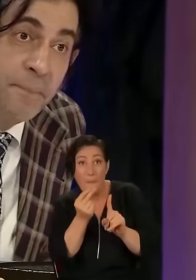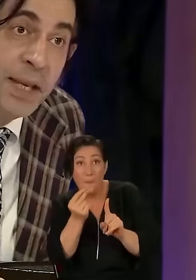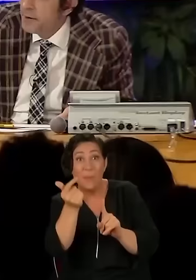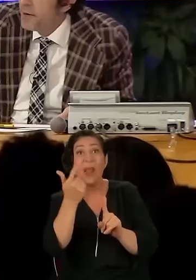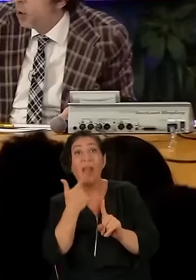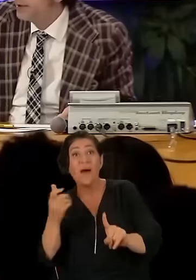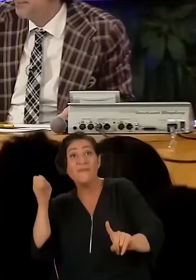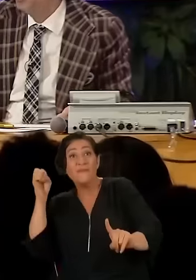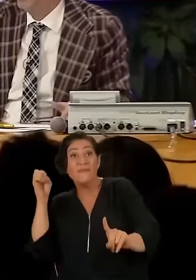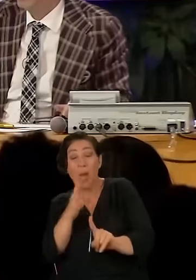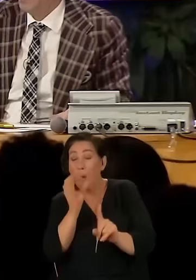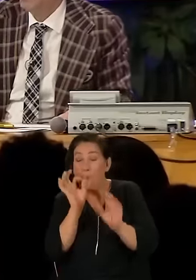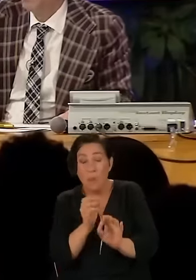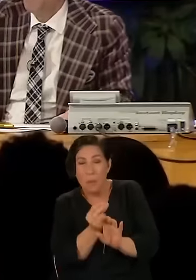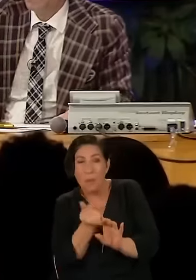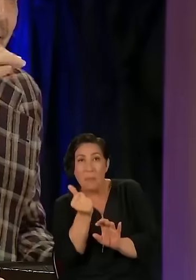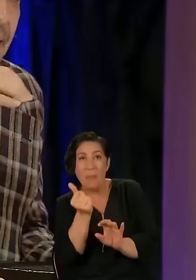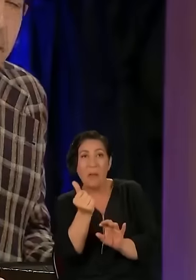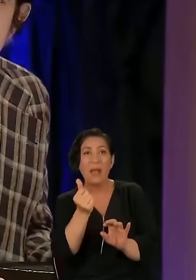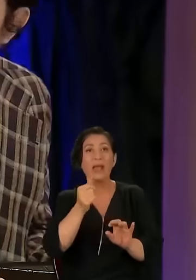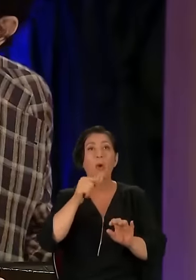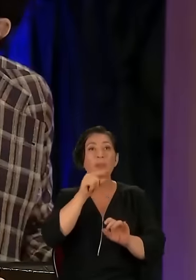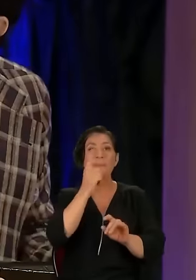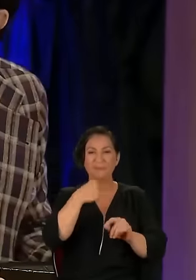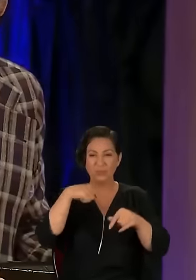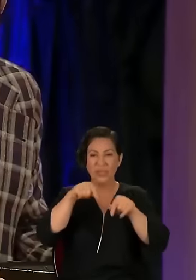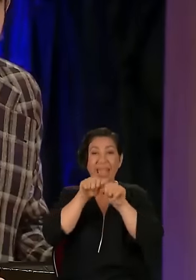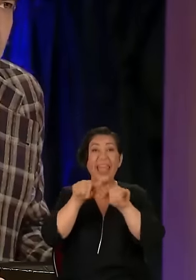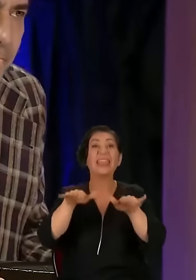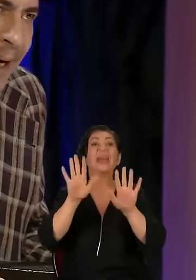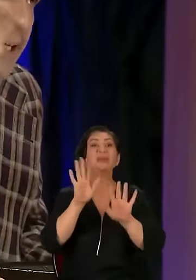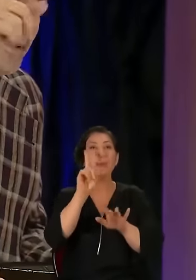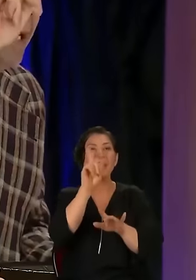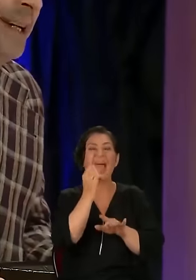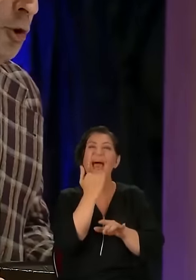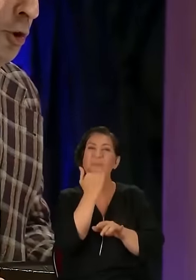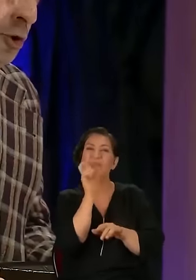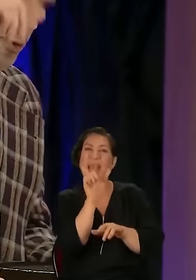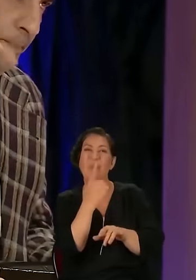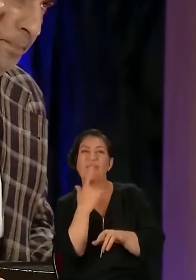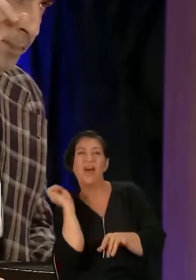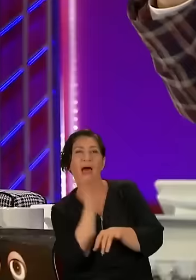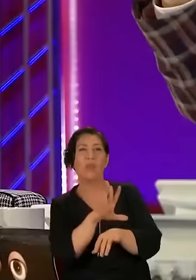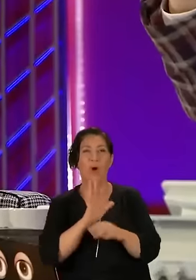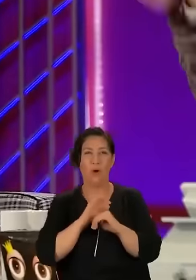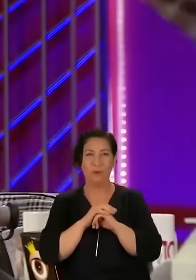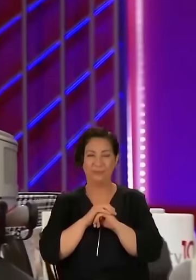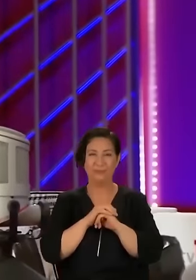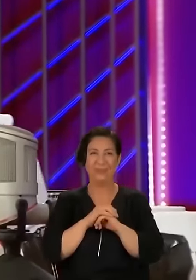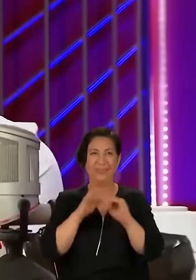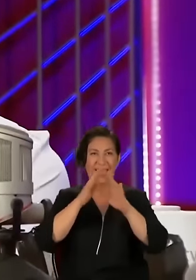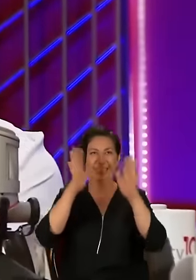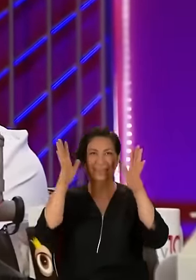o ve orada mutlaka... Bir tane bizim burada yayınlayamayacağımız bir ayıp kelime söylüyor. Ve